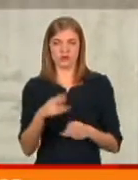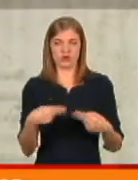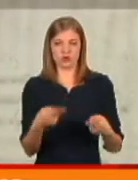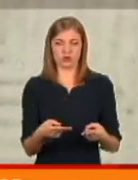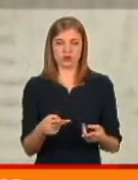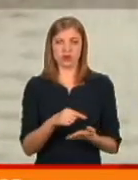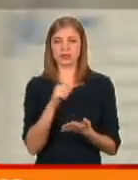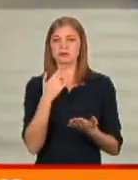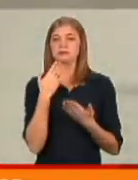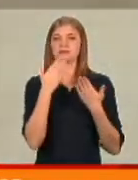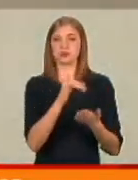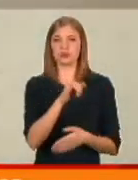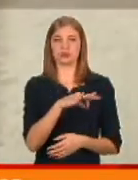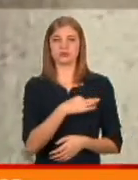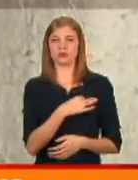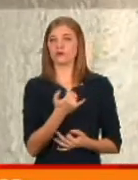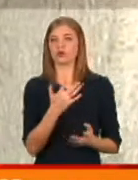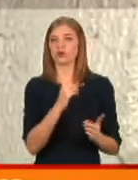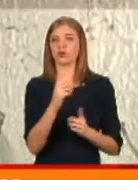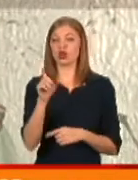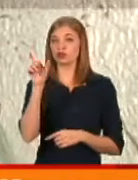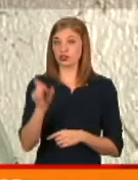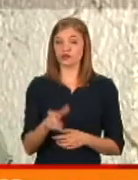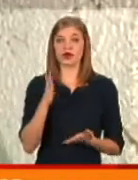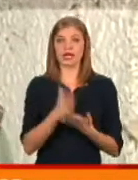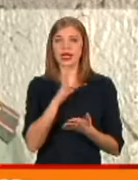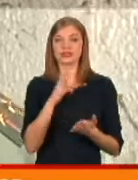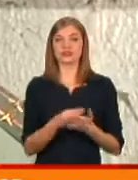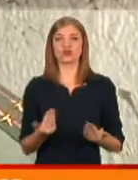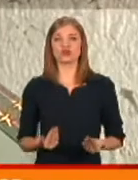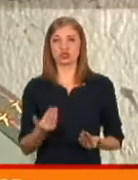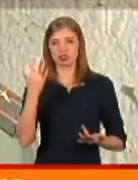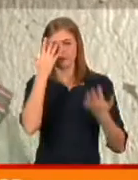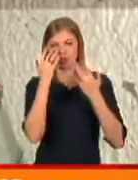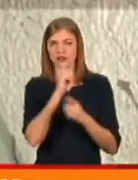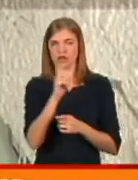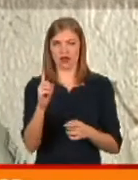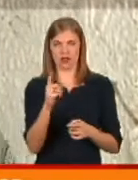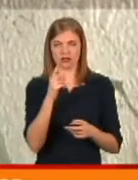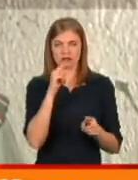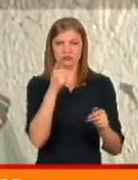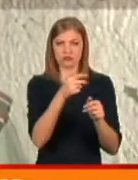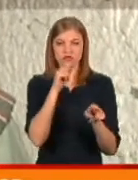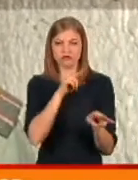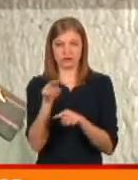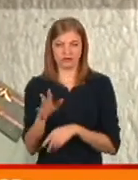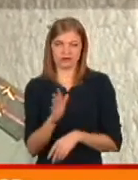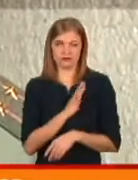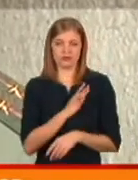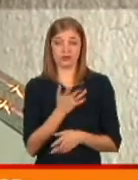злочини, питає в інспекторів. У кожного чоловіка є свої життєві погляди, за кожним днем слідиш. Ну, що пишуть, як